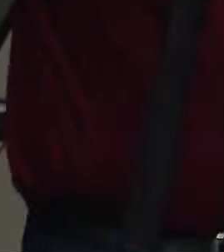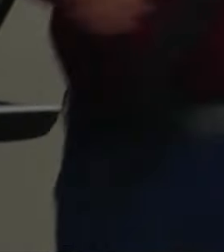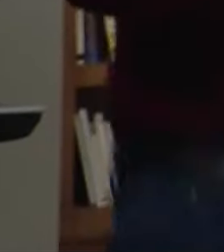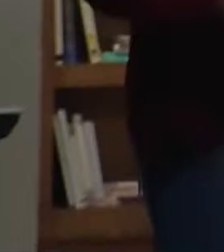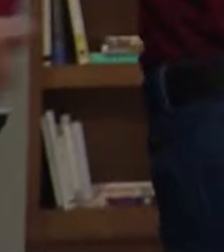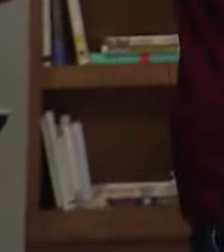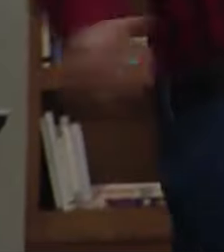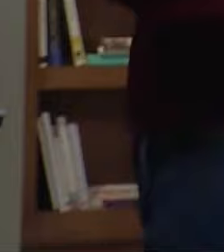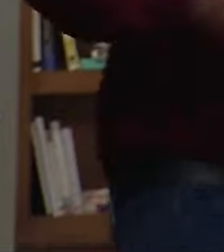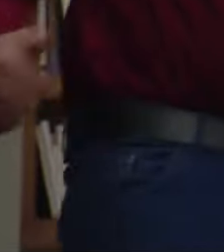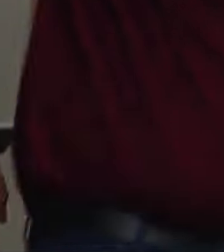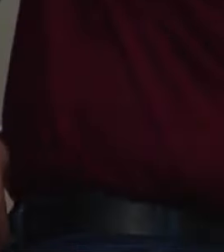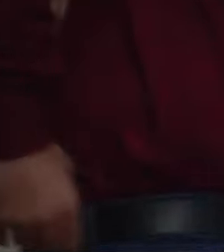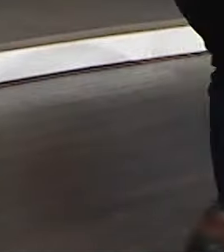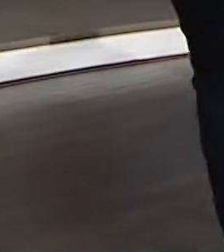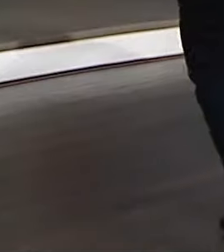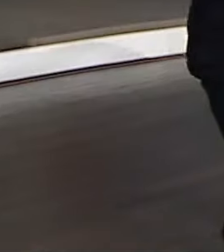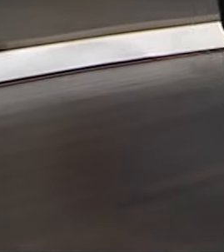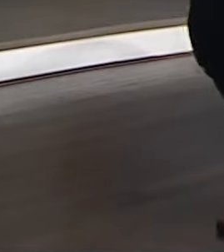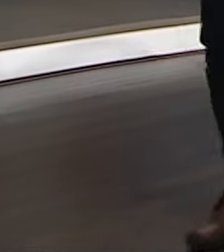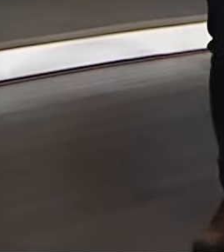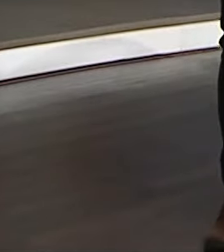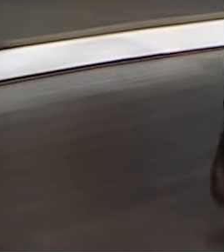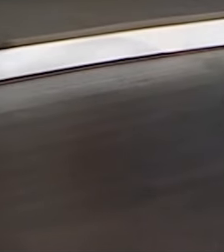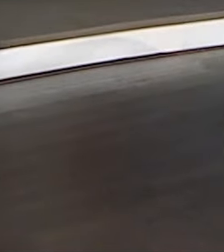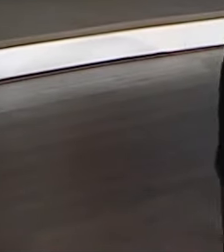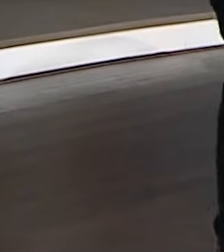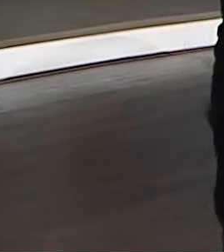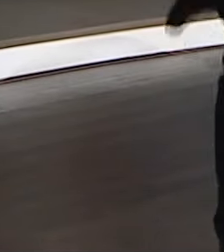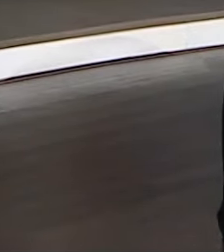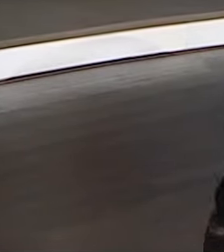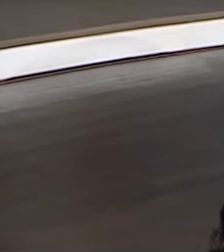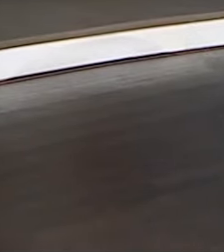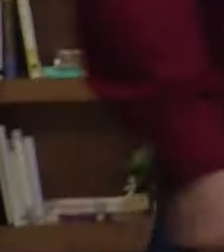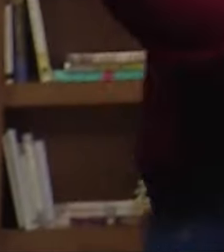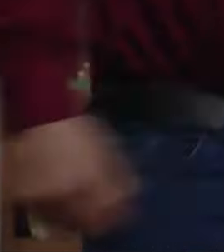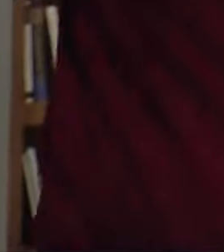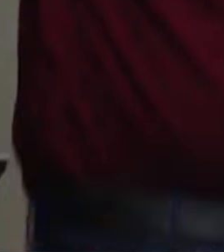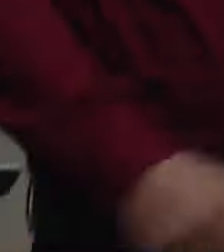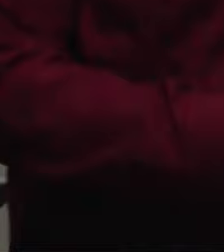ايه